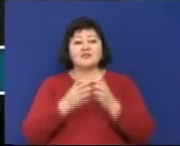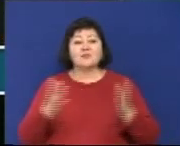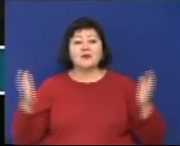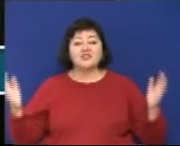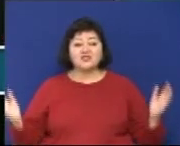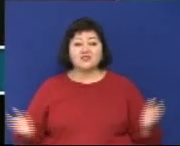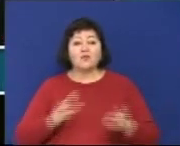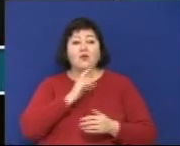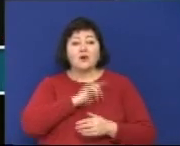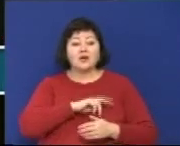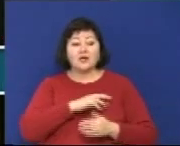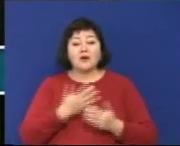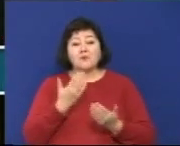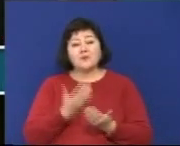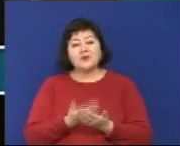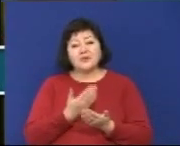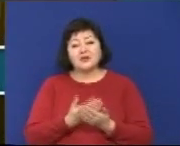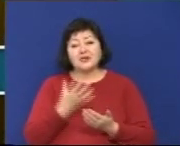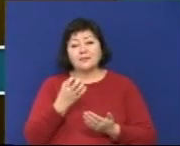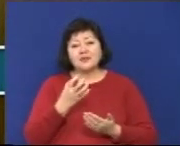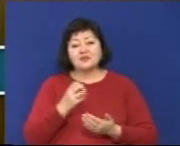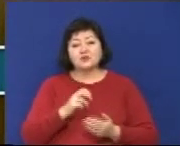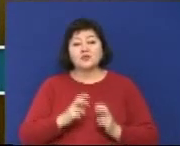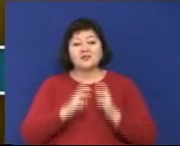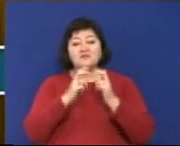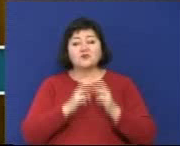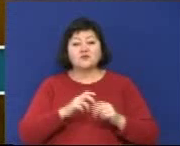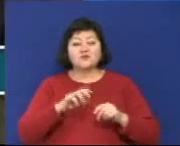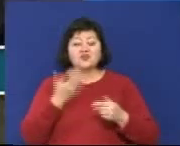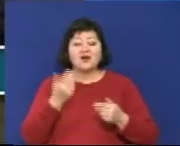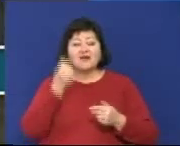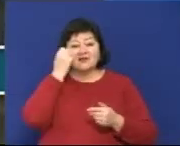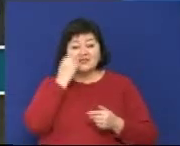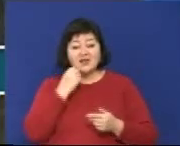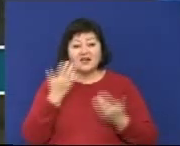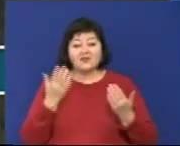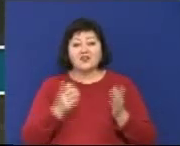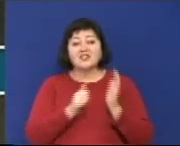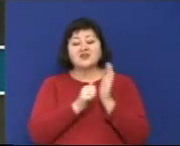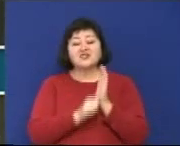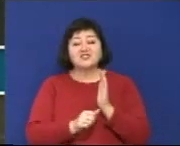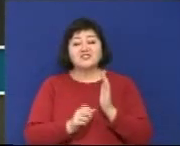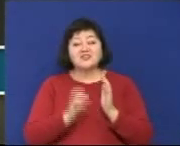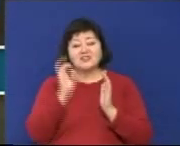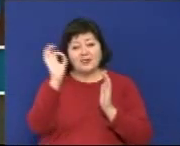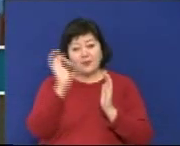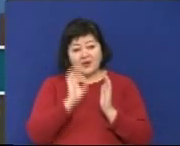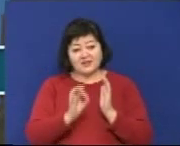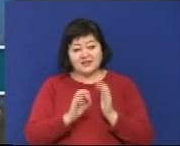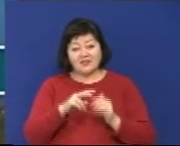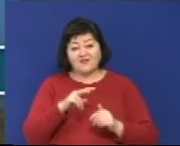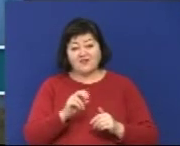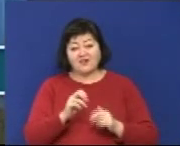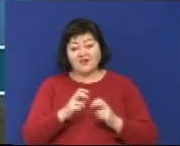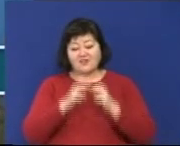них работают, около 500 лифтов уже отработали свой нормативный срок. Около 60% лифтов в нашем городе требуют